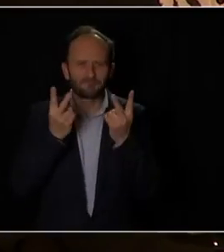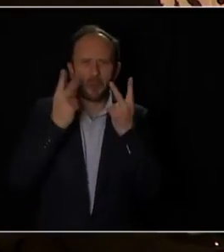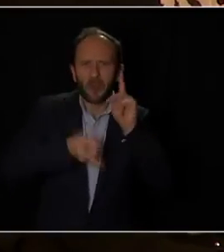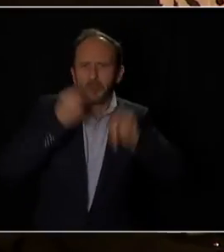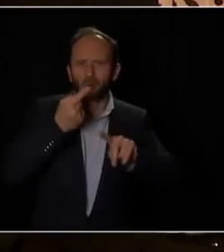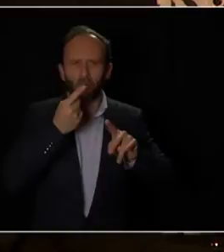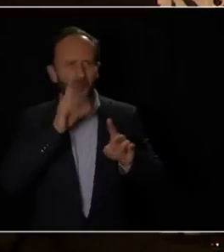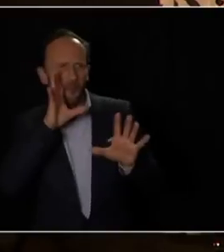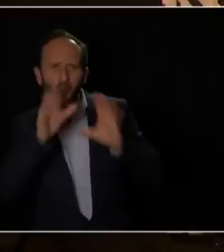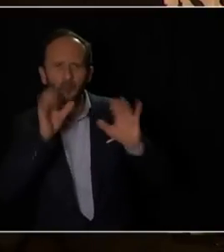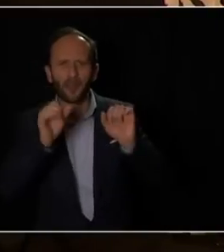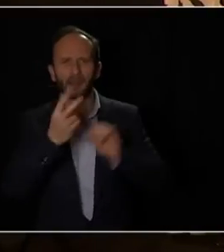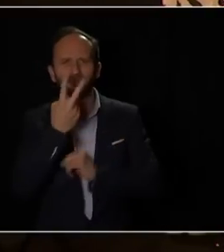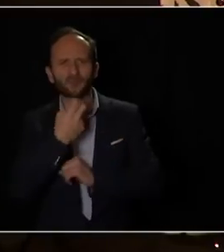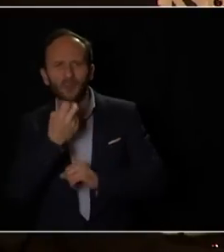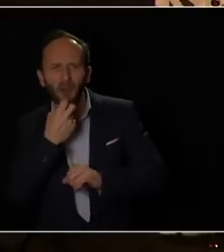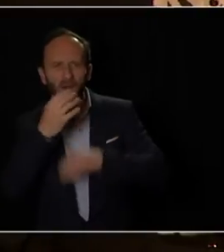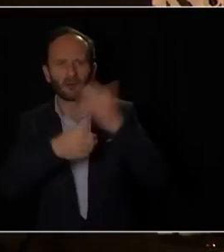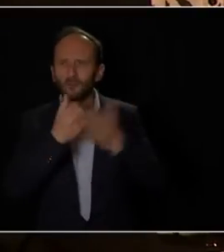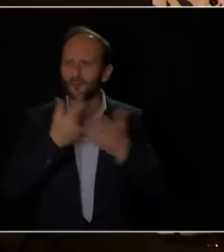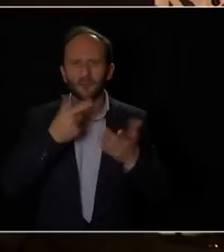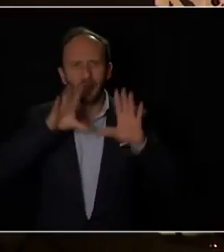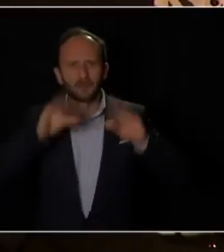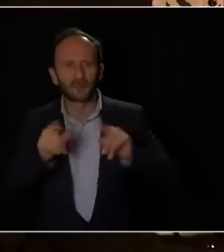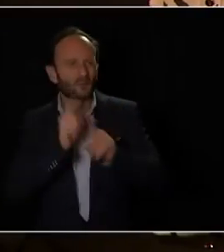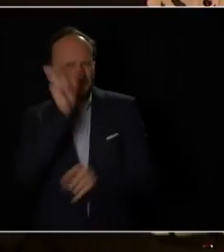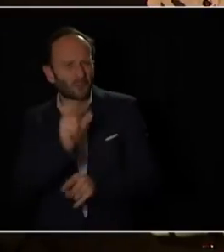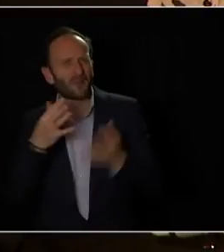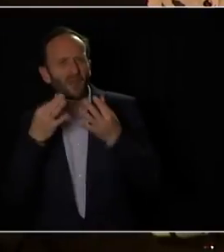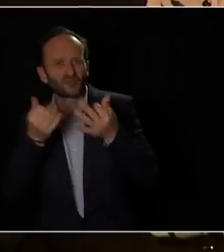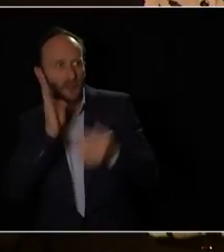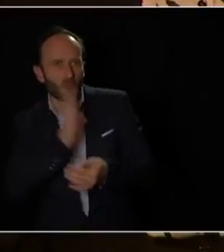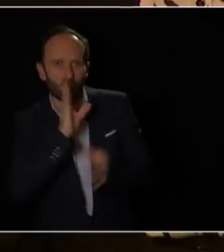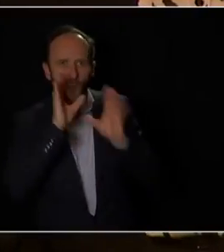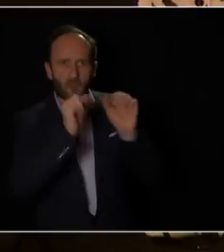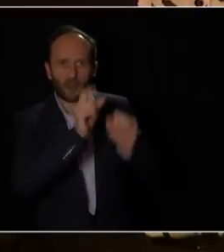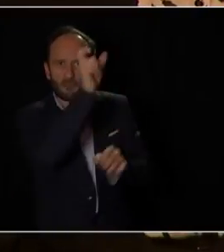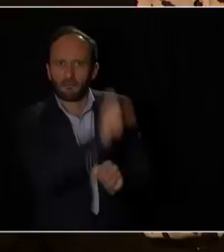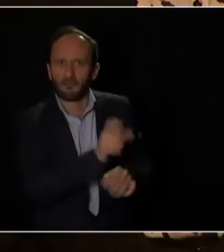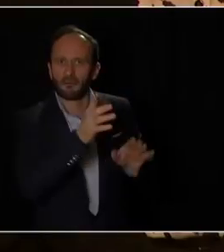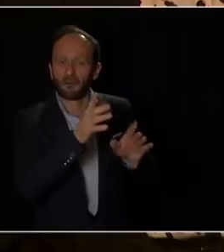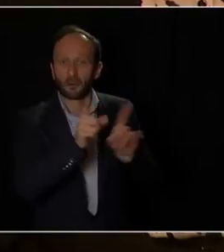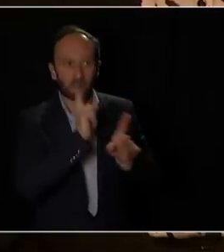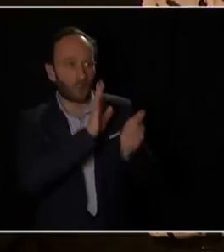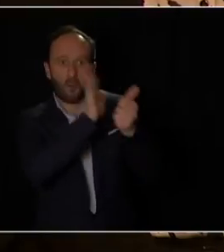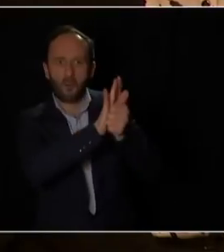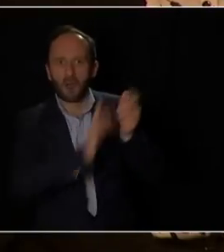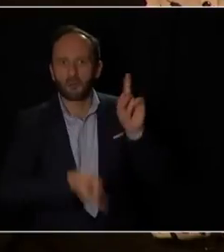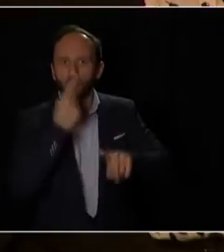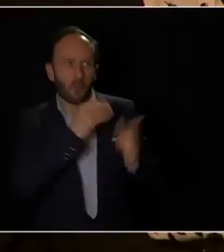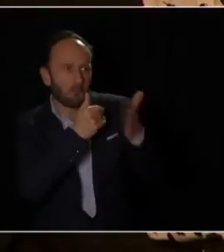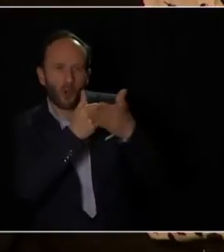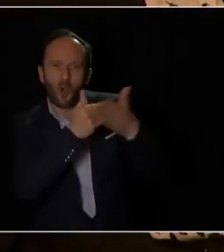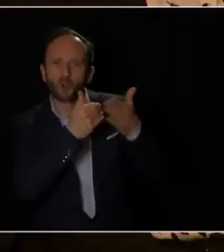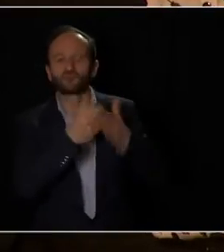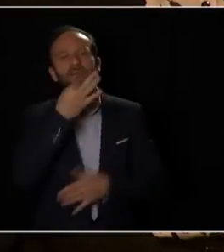repère importants pour les habitants, notamment les plus fragiles. Nous assurons une fonction essentielle de proximité, je l'ai dit,